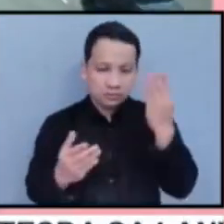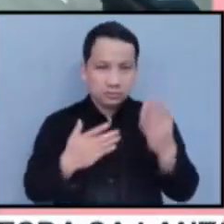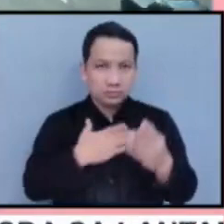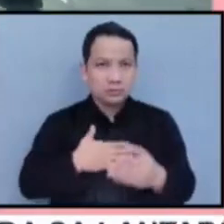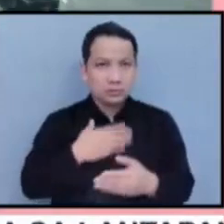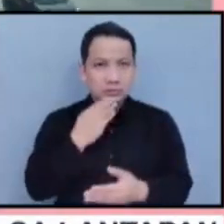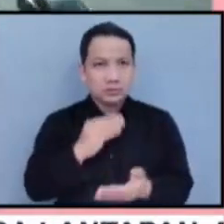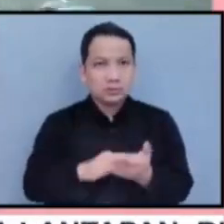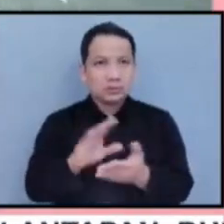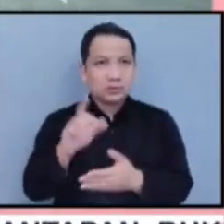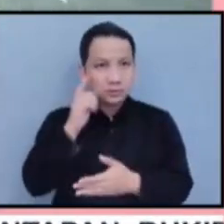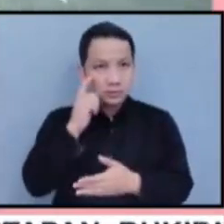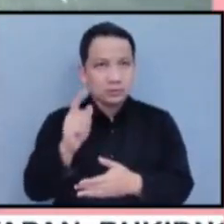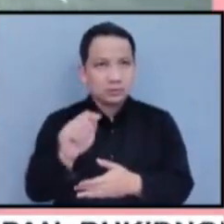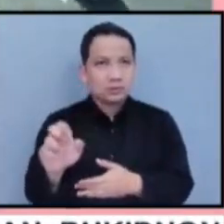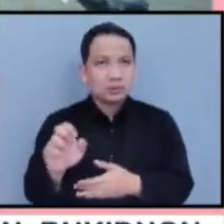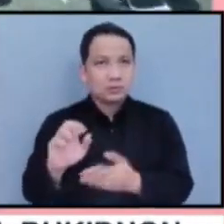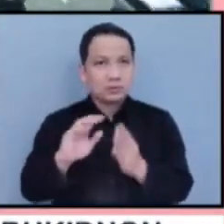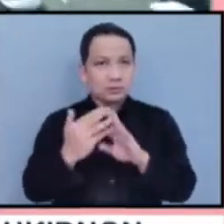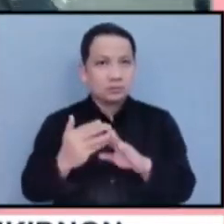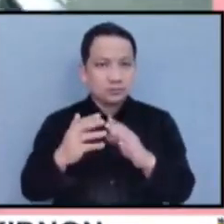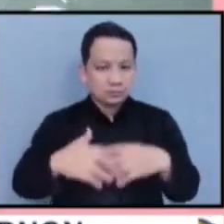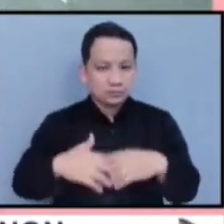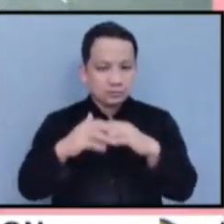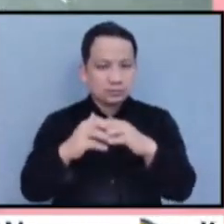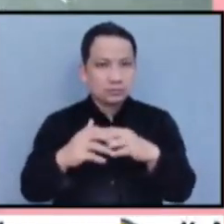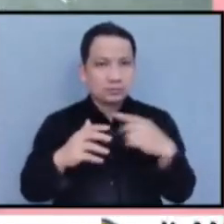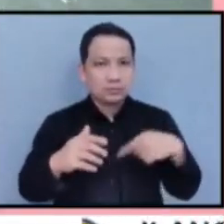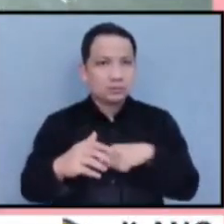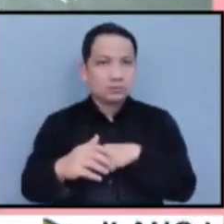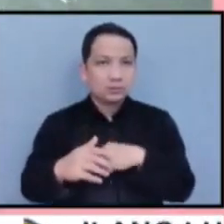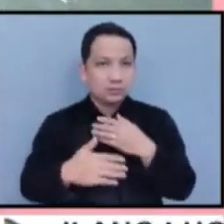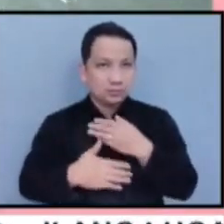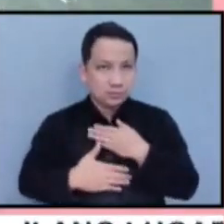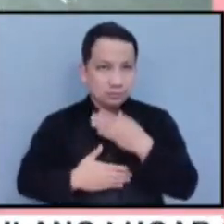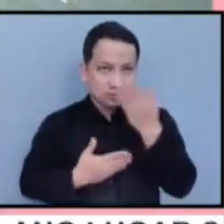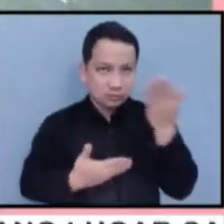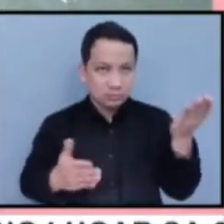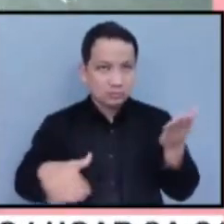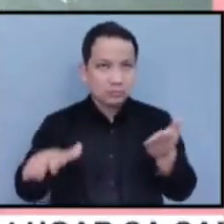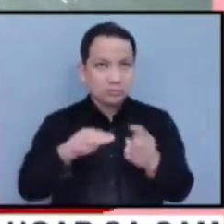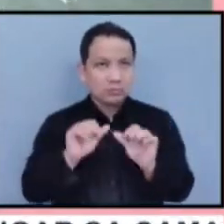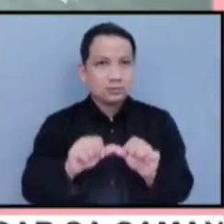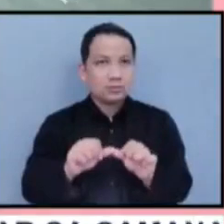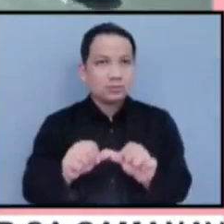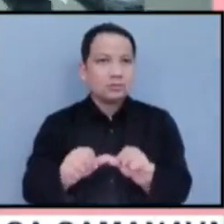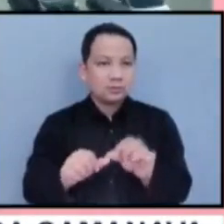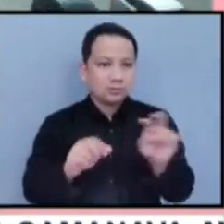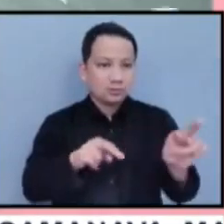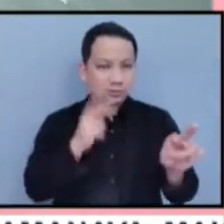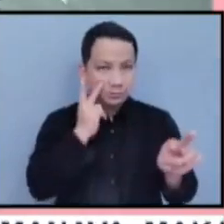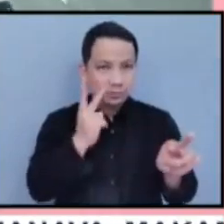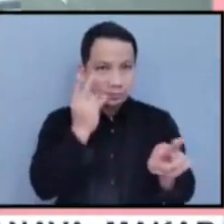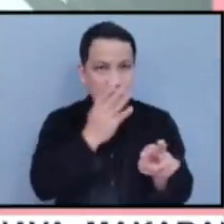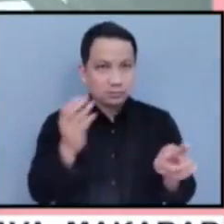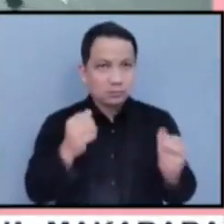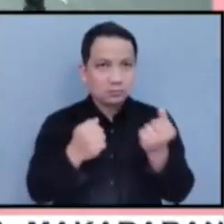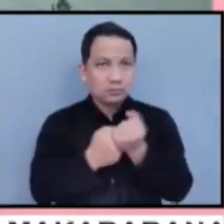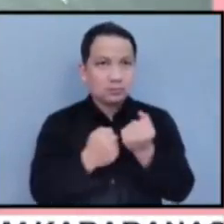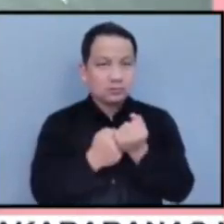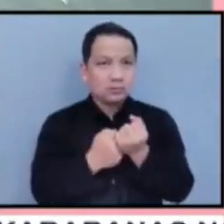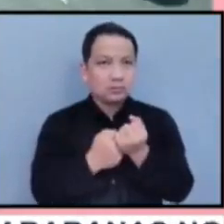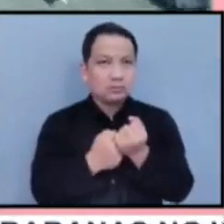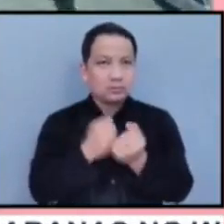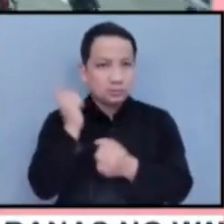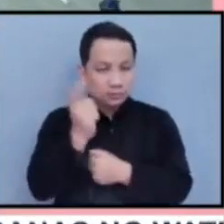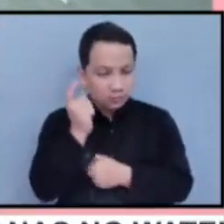Governor Tan sa mga peace builders. We are so happy that you finally supported the